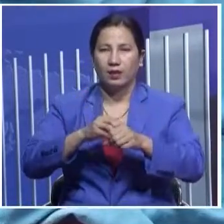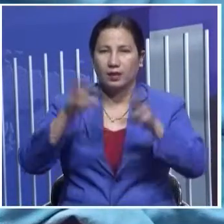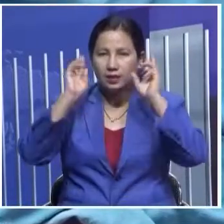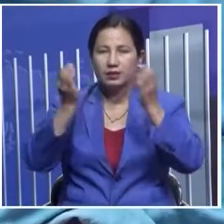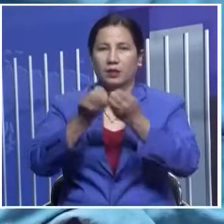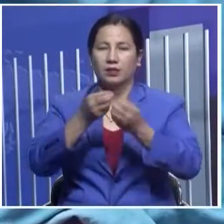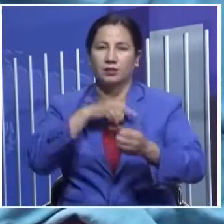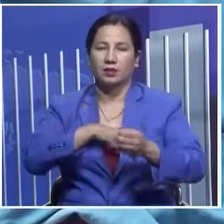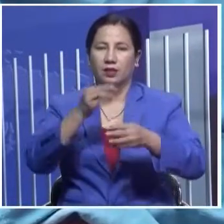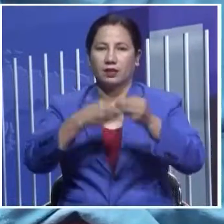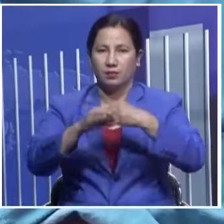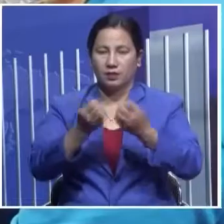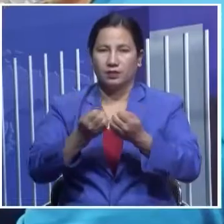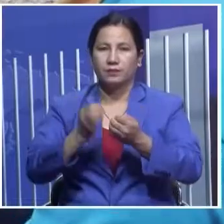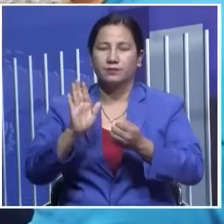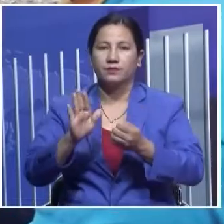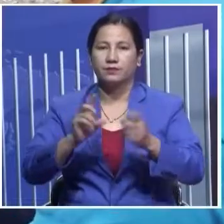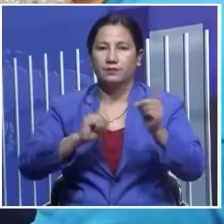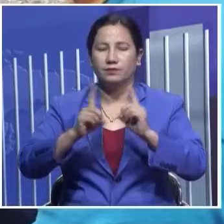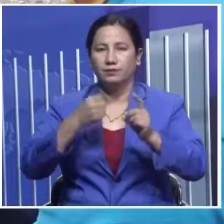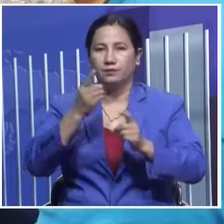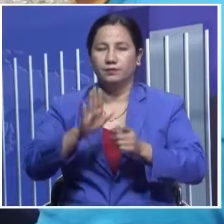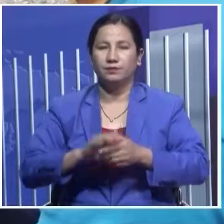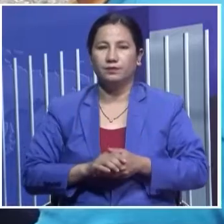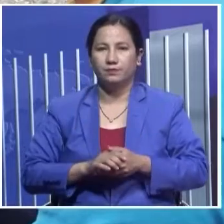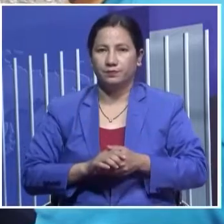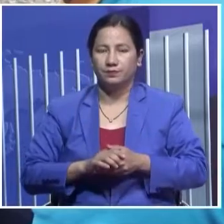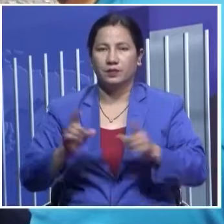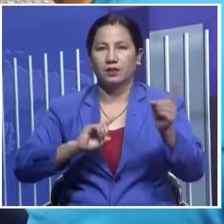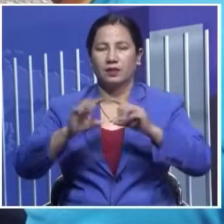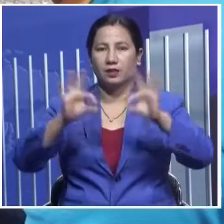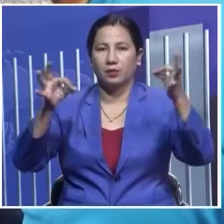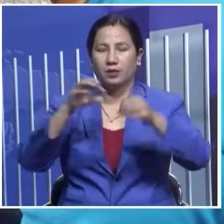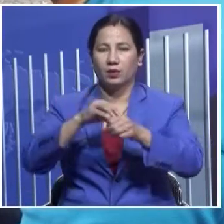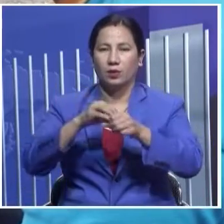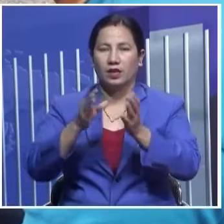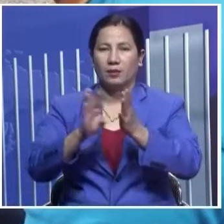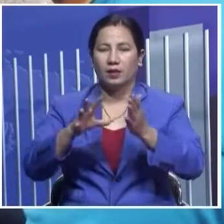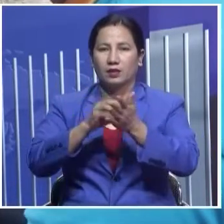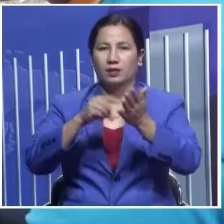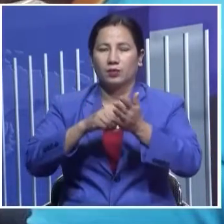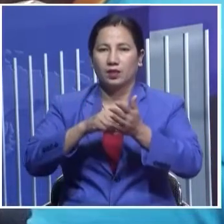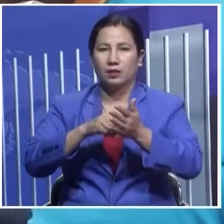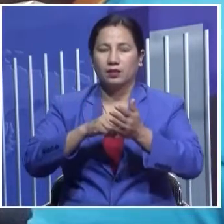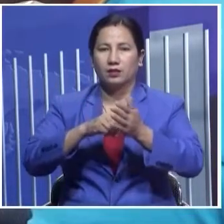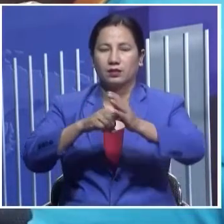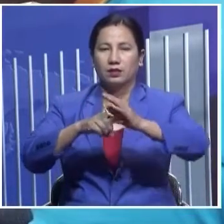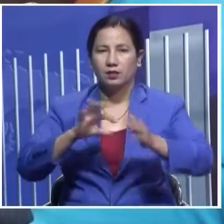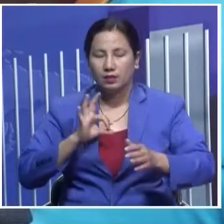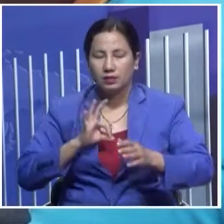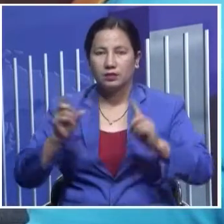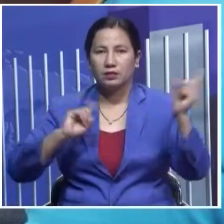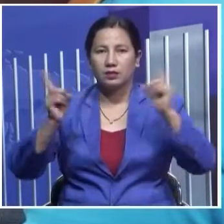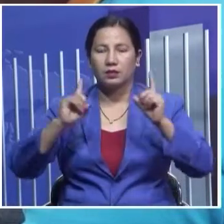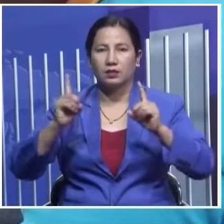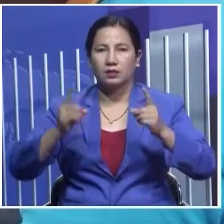सुरक्षा भत्ता वितरण गर्न सुरु गरिएको नगरपालिकाले जनाएको छ। नगरका विभिन्न ओडाबाट सदरमुकाम तथा श्रीनगर बजारमा रहेका